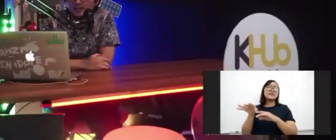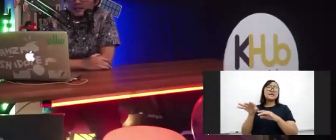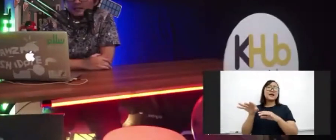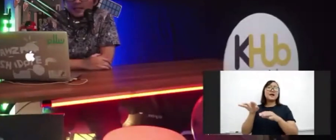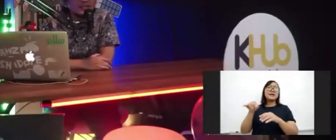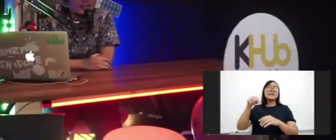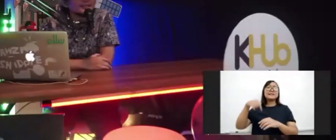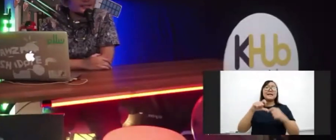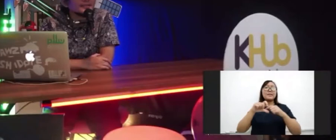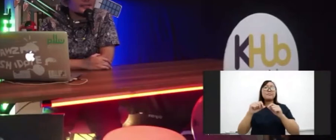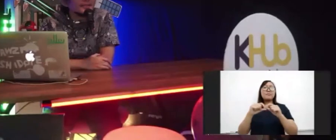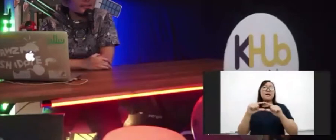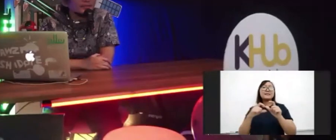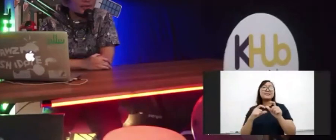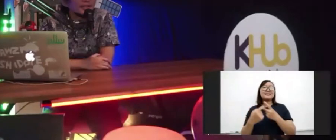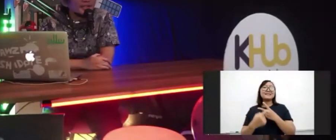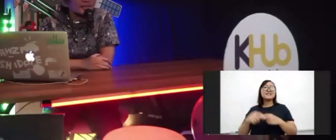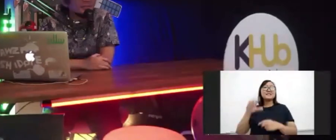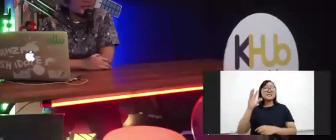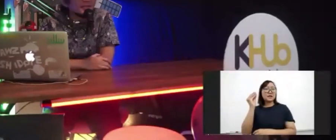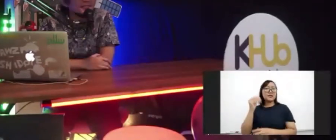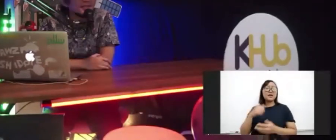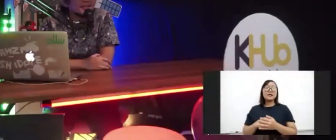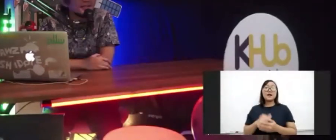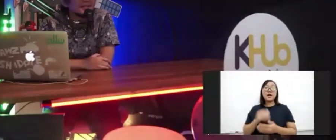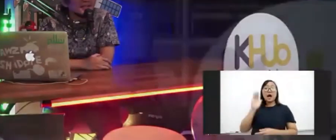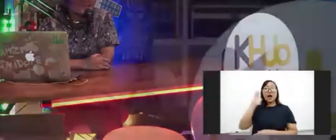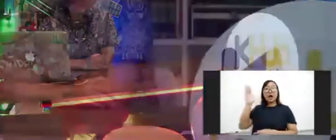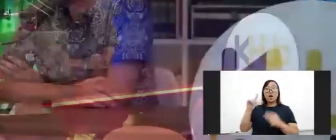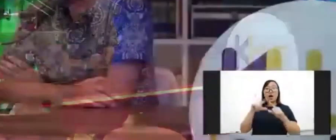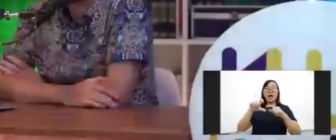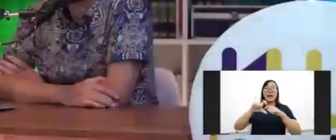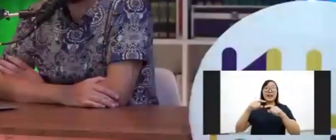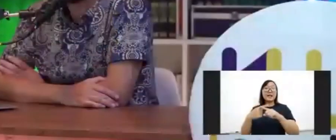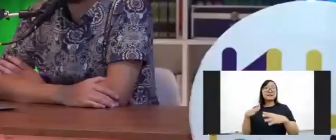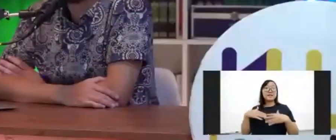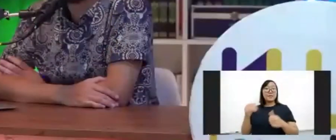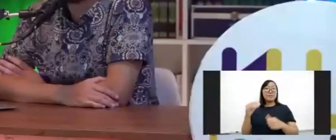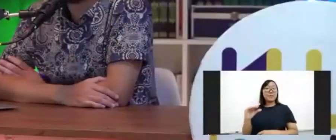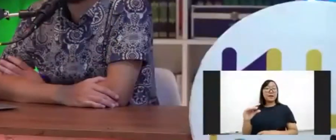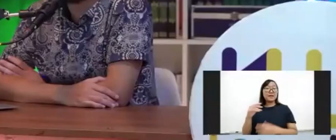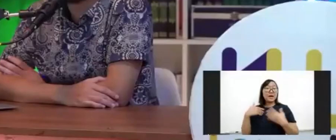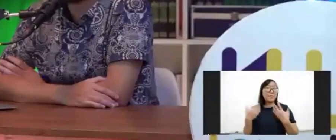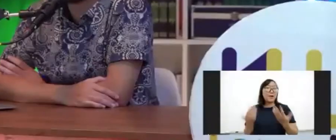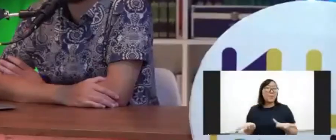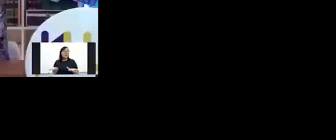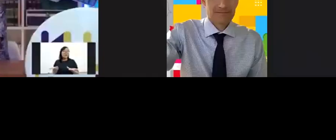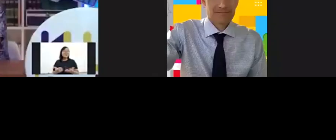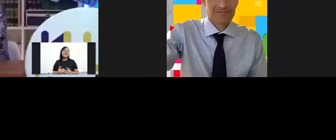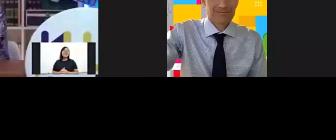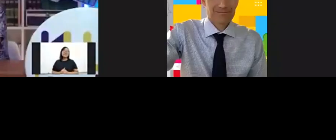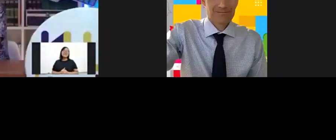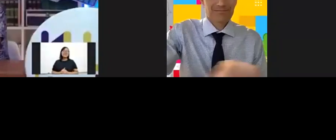Halo Alex Good morning selamat pagi apa kabar Oh